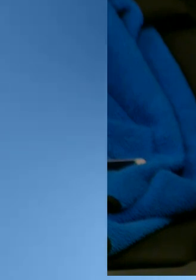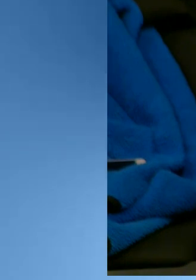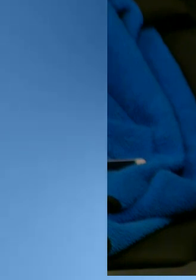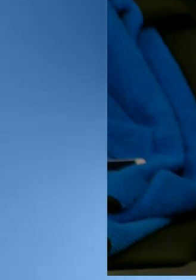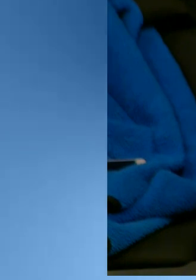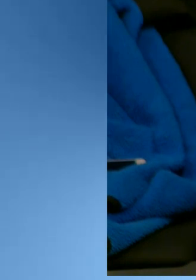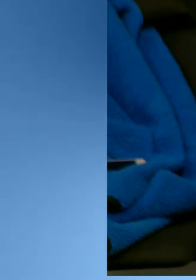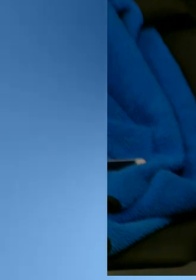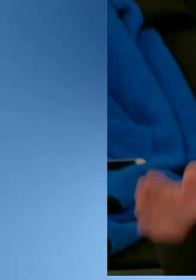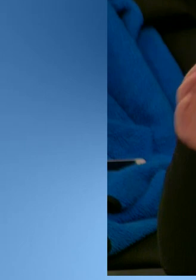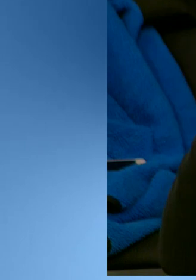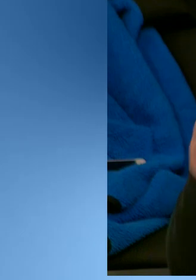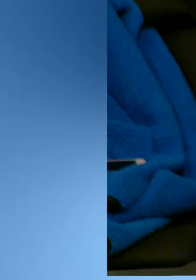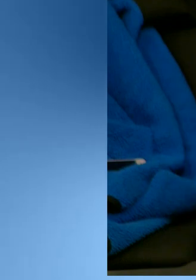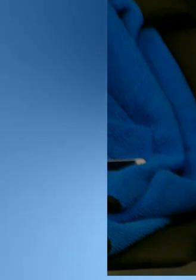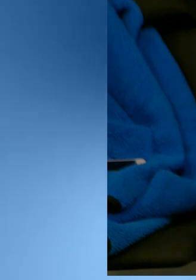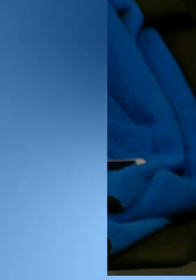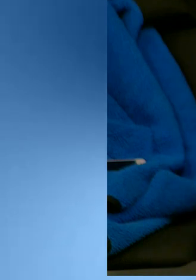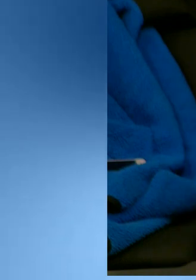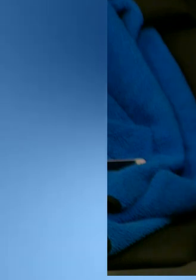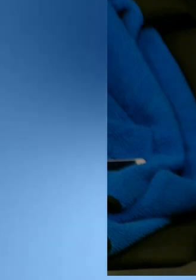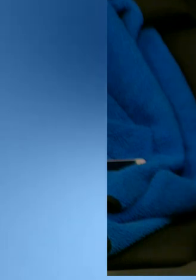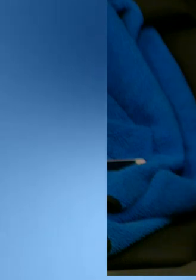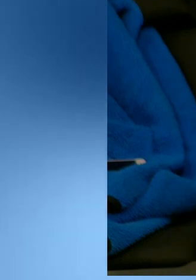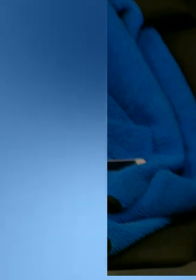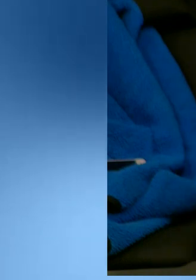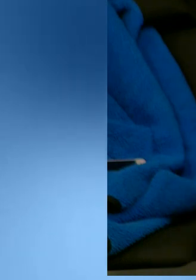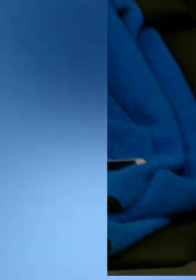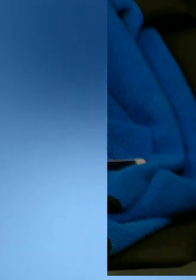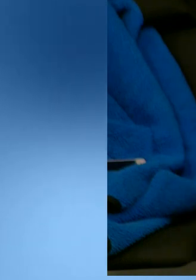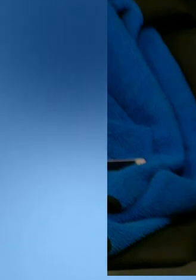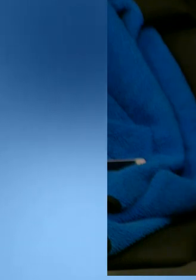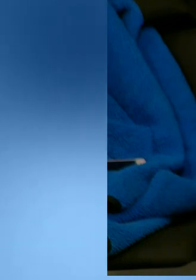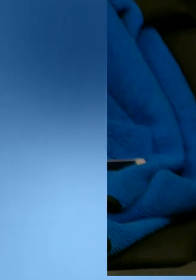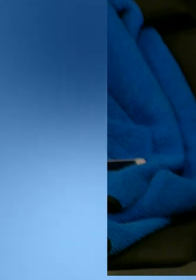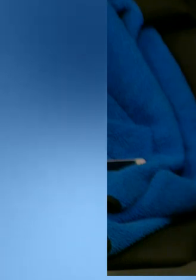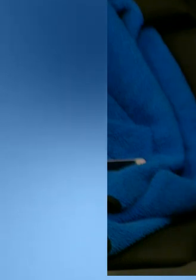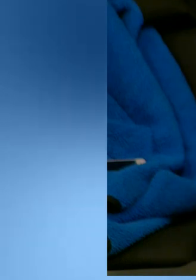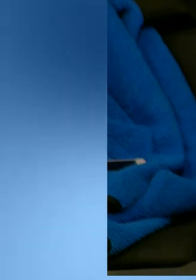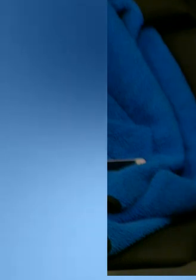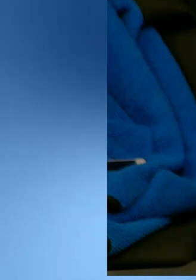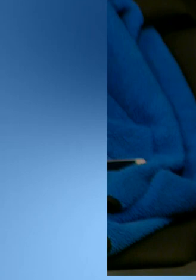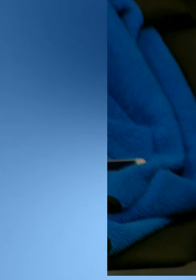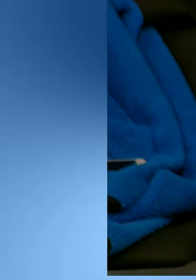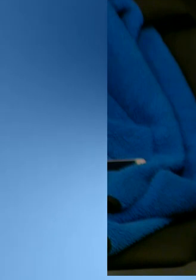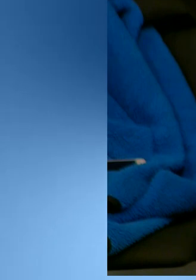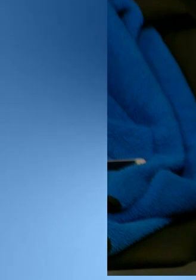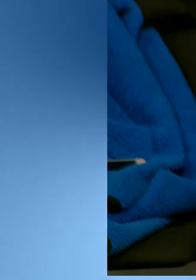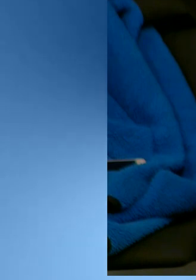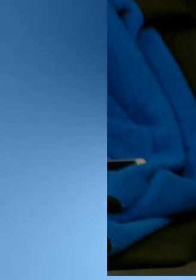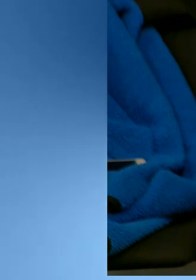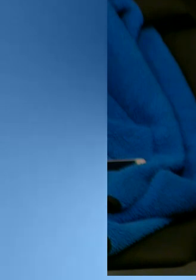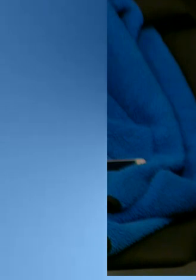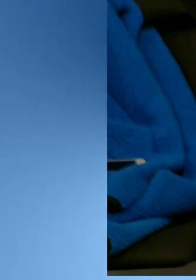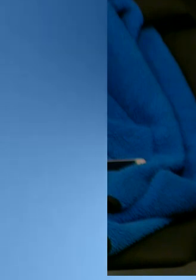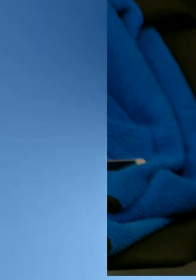ne donnons pas d'argent sur les secteurs 3 et 6 mais bon ça on va le répéter mais je serai peut-être pas sur votre live Facebook pour la